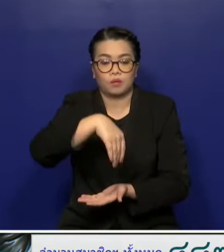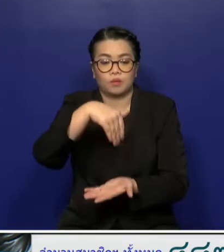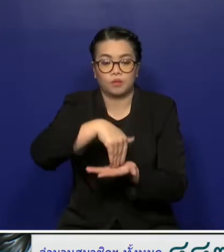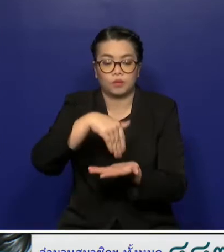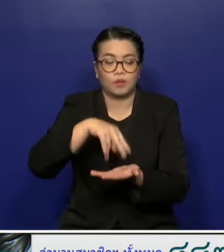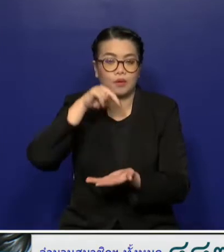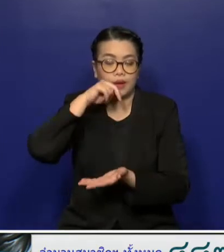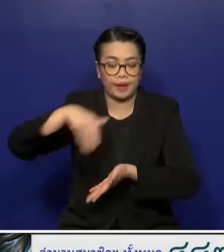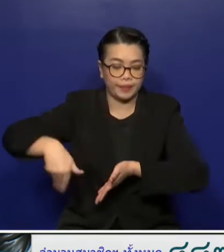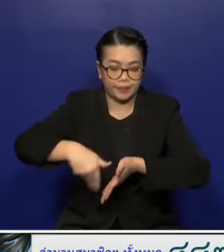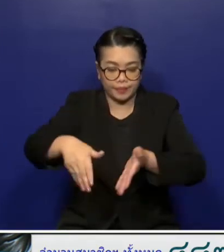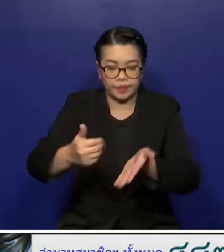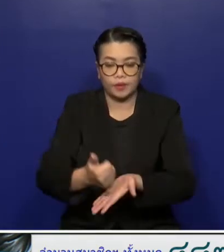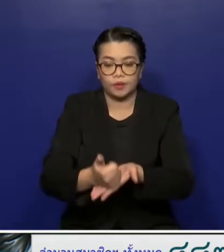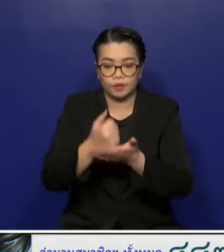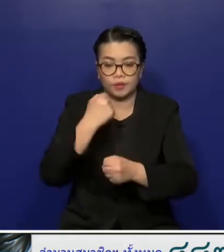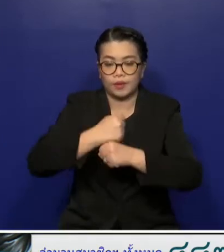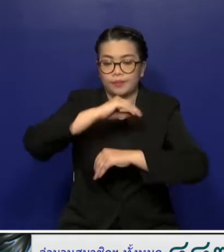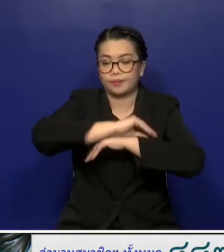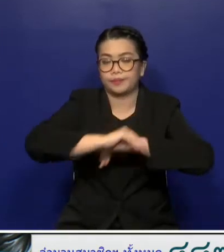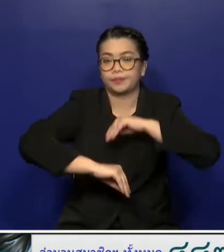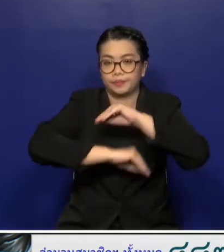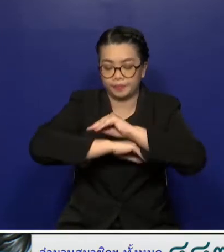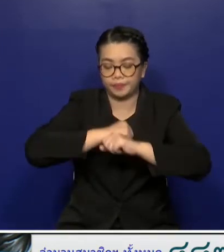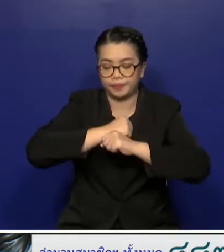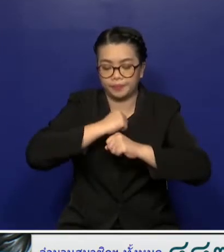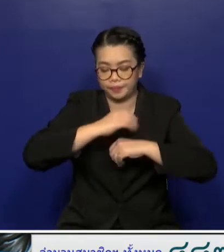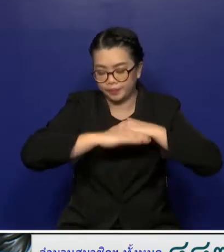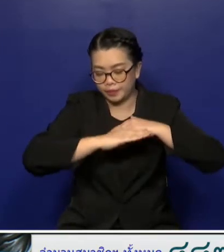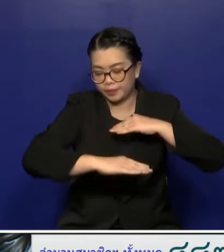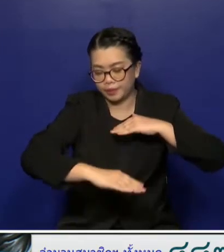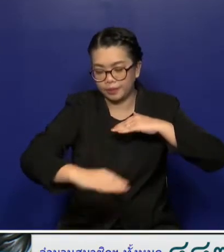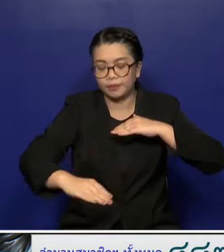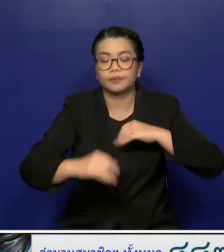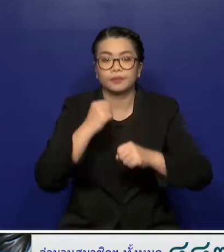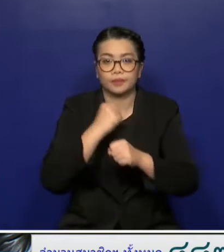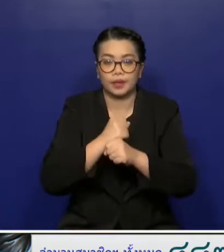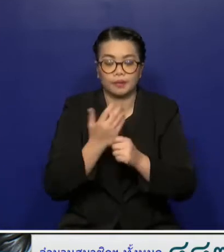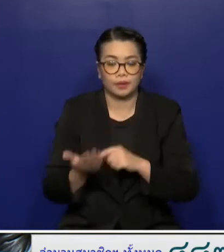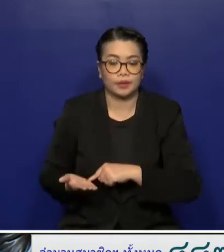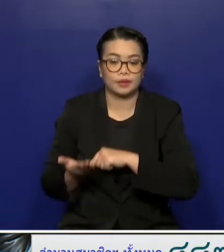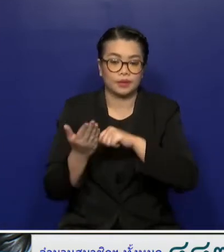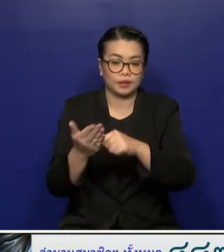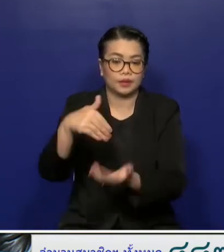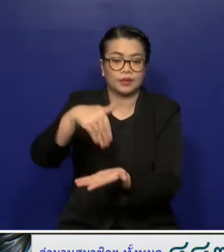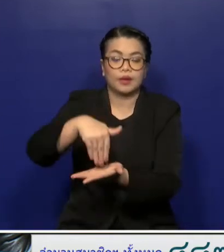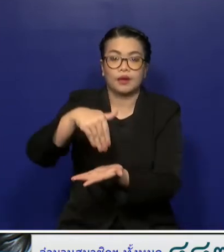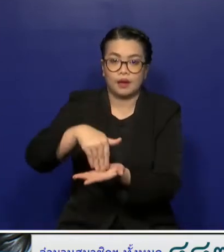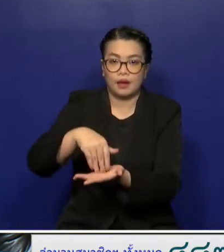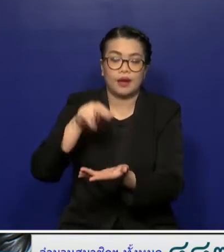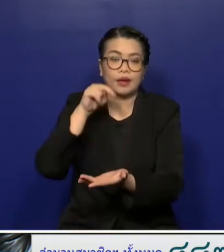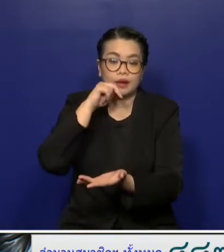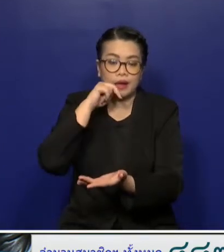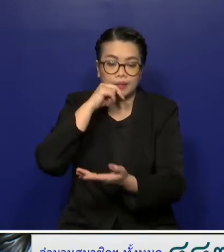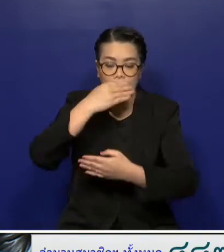ข ส้อมแสมโดยด่นค่ะแลใปัญหาเดียวกันขอเสนอไปยังกลมเจ้าท่าในกรณีที่ฝายชำลดนั้น